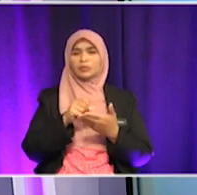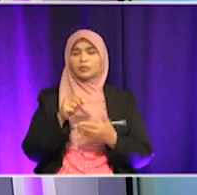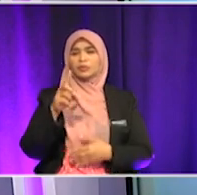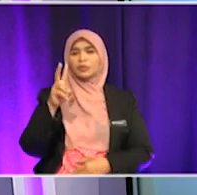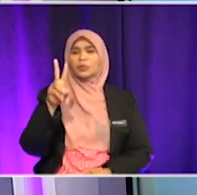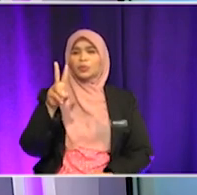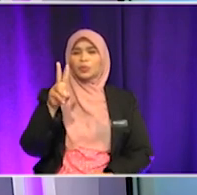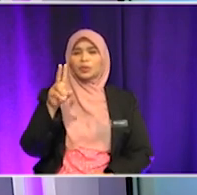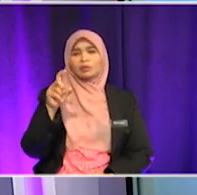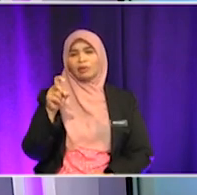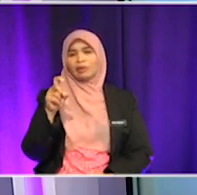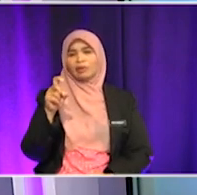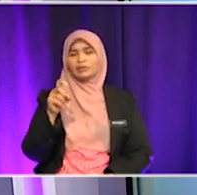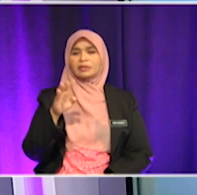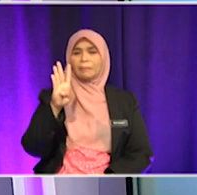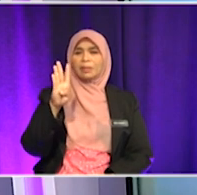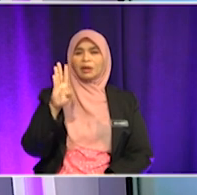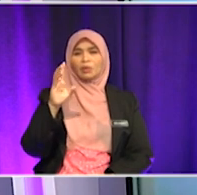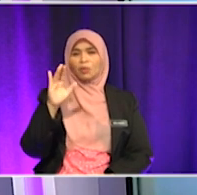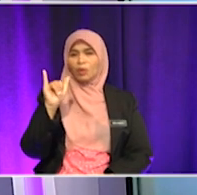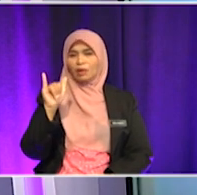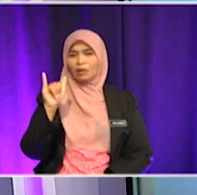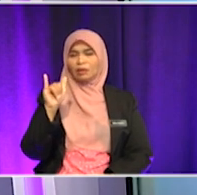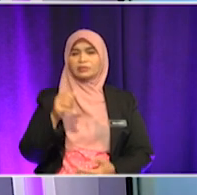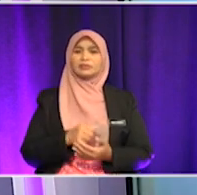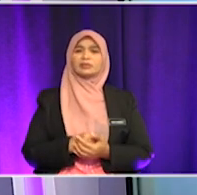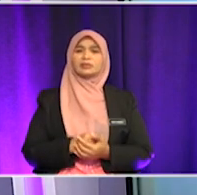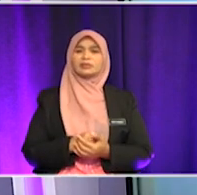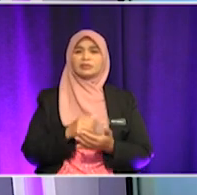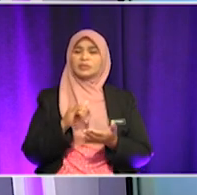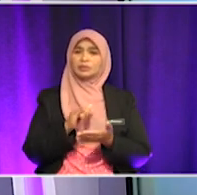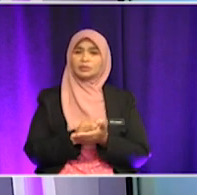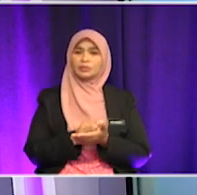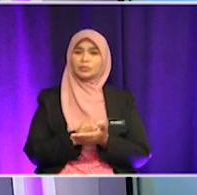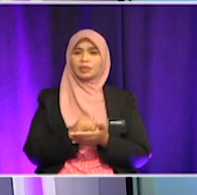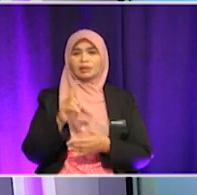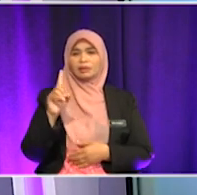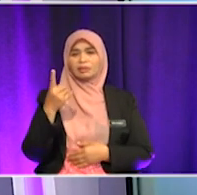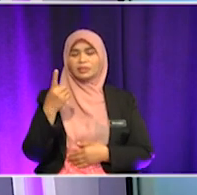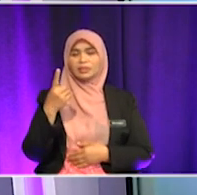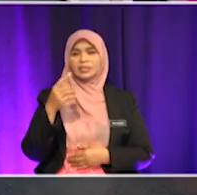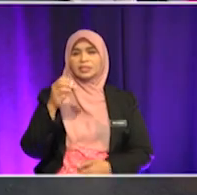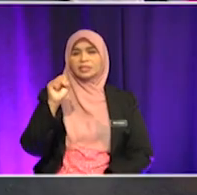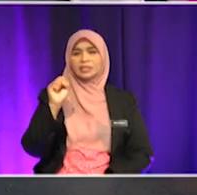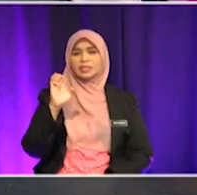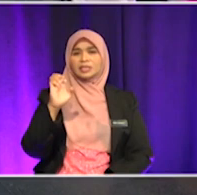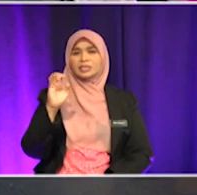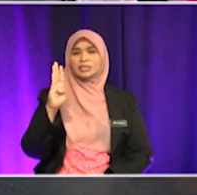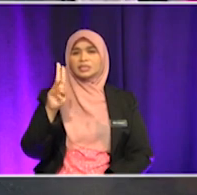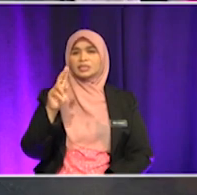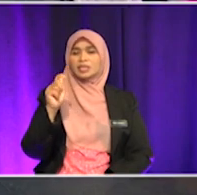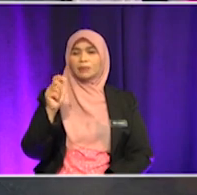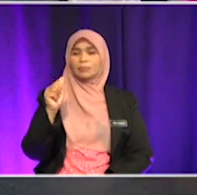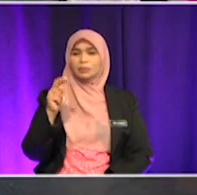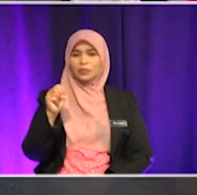4m, adakah itu dikira sebagai ungkapan atau itu cuma satu sebutan sahaja, cikgu? Ifan dah hampir faham tu. Okay. Itu kita